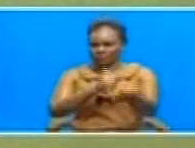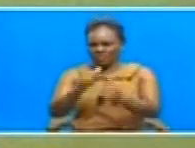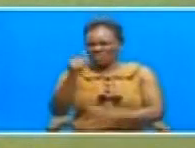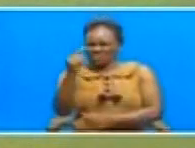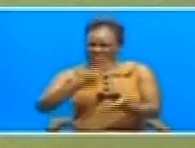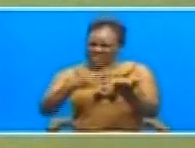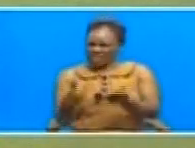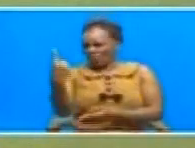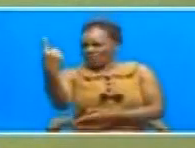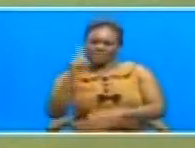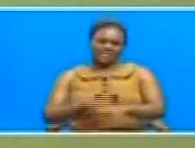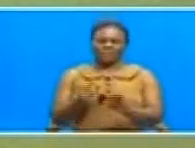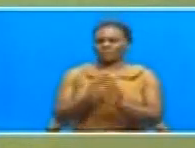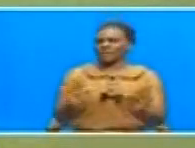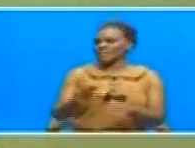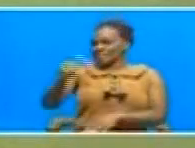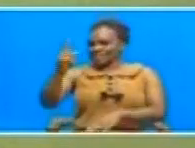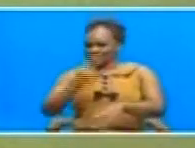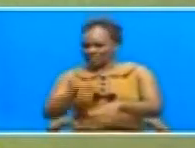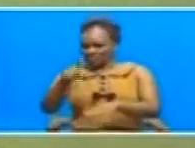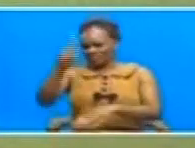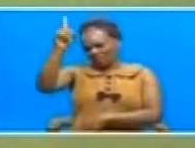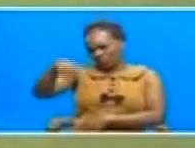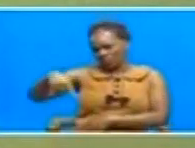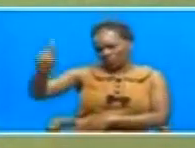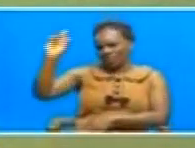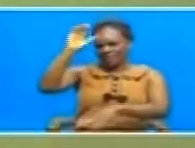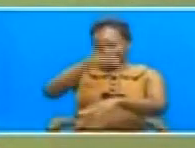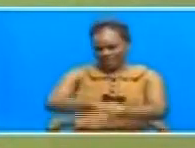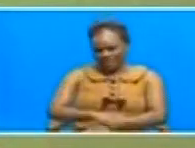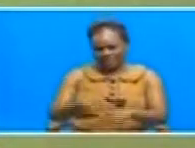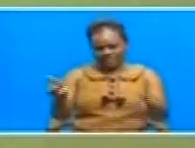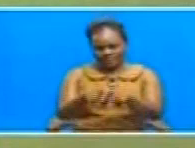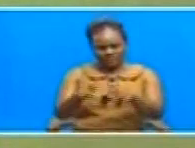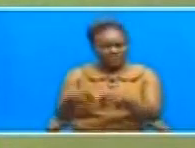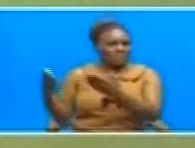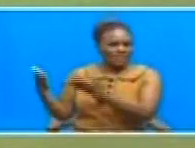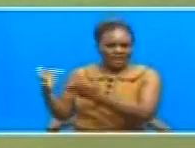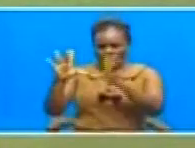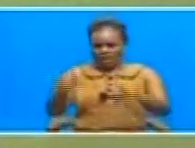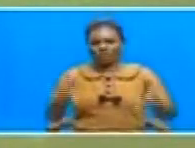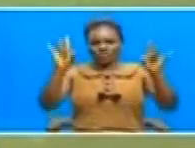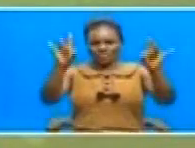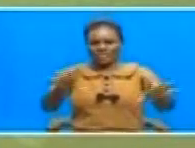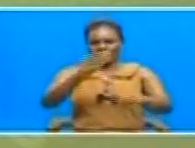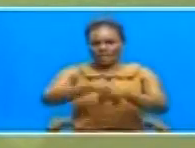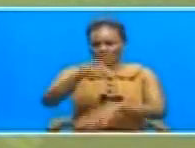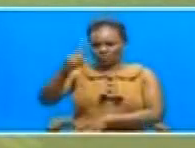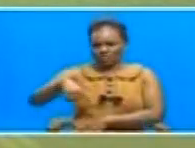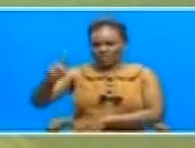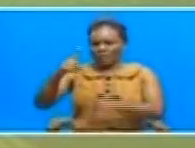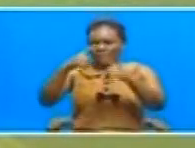mara moja tu, mara nyingine wanajitahidi na kuweza kupata ushindi kama hapo vile walivyopata huko sehemu ya Australia.